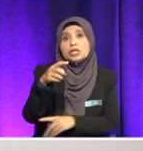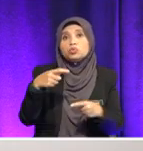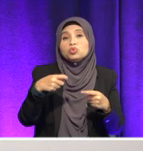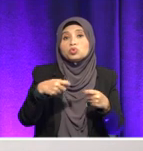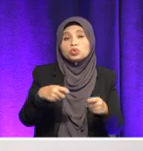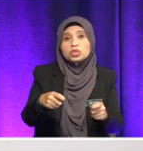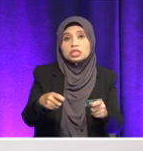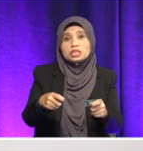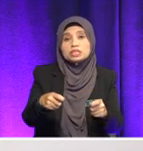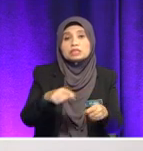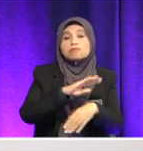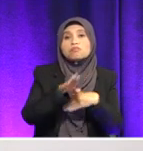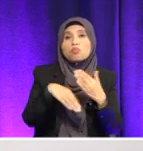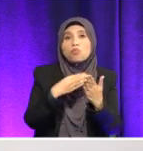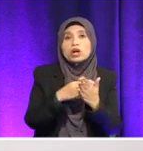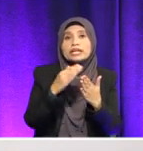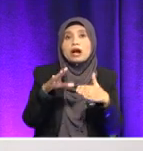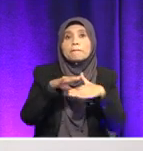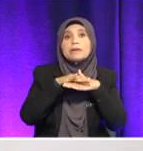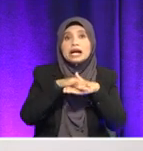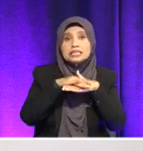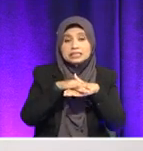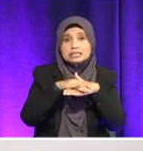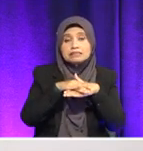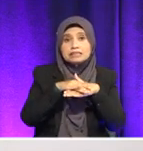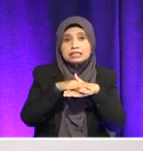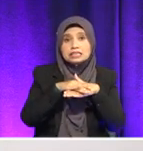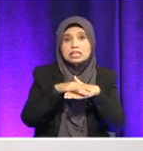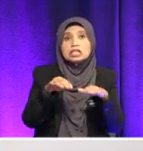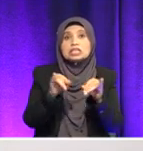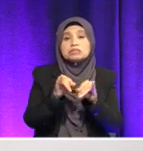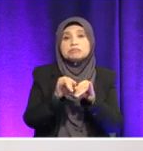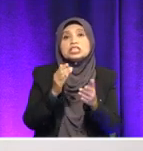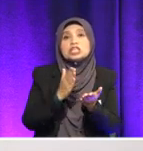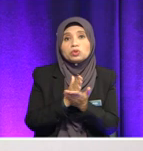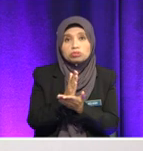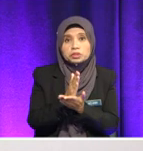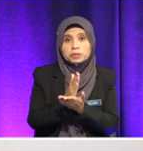daripada aliran bahasa Inggris atau benakulem juga diteruskan